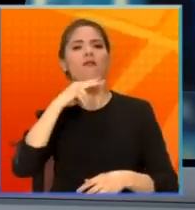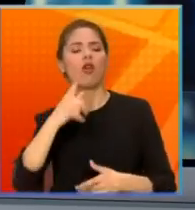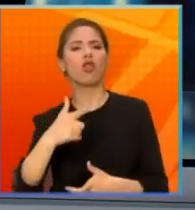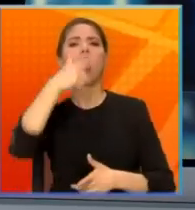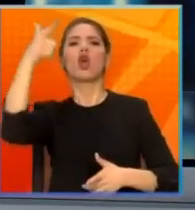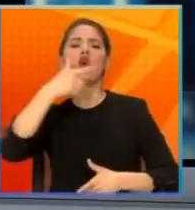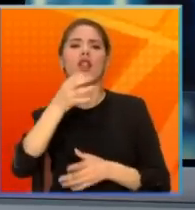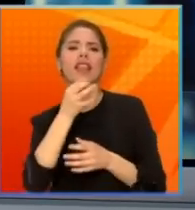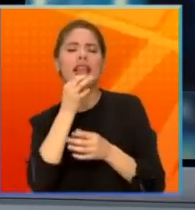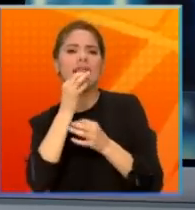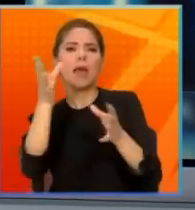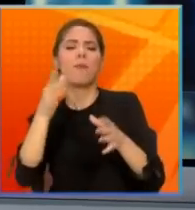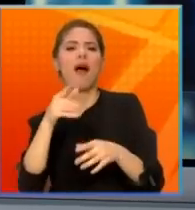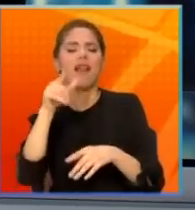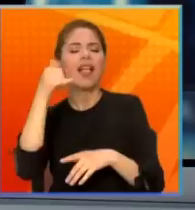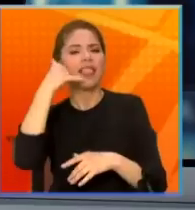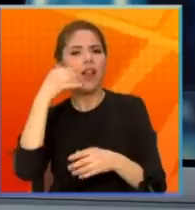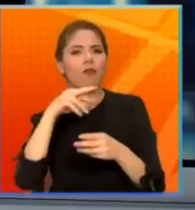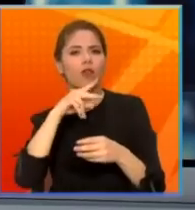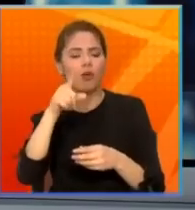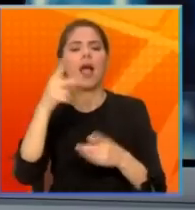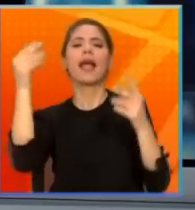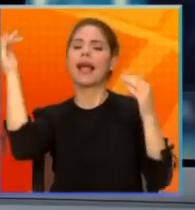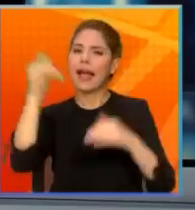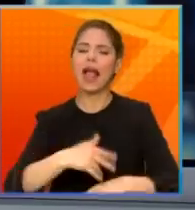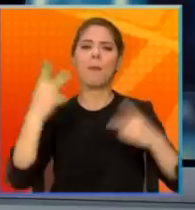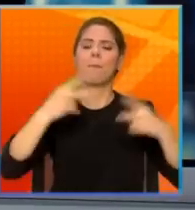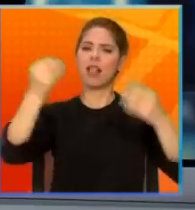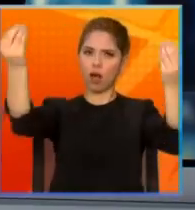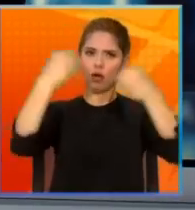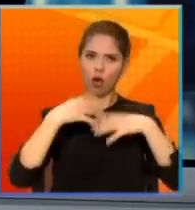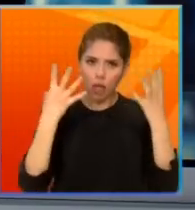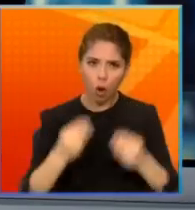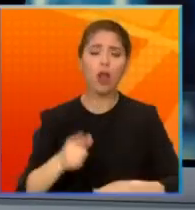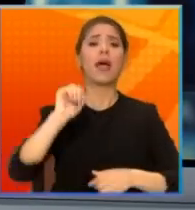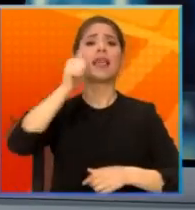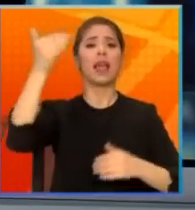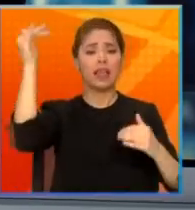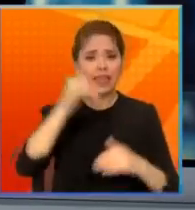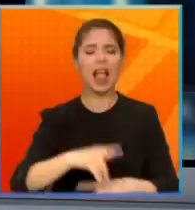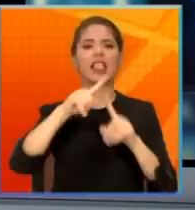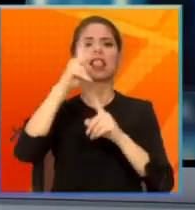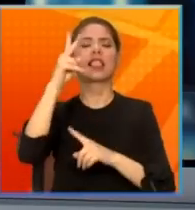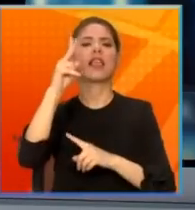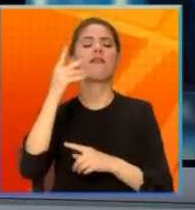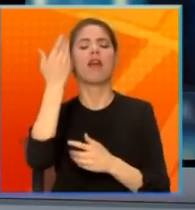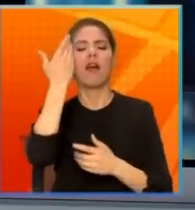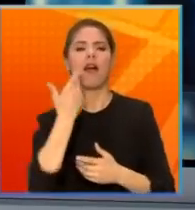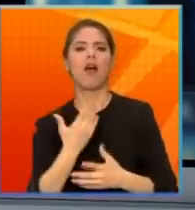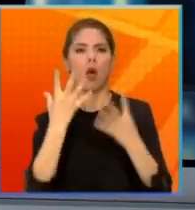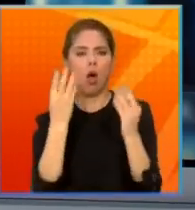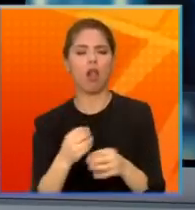ihbar hatlarımızdan sizden gelecek mesajları bekliyoruz. Yarından itibaren sizden gelenleri ekrana taşıyacağız ATV Ana